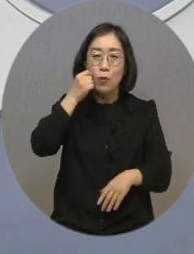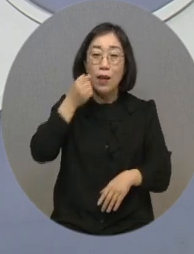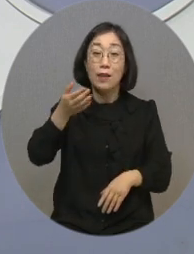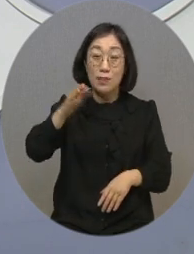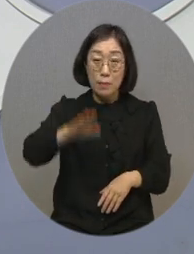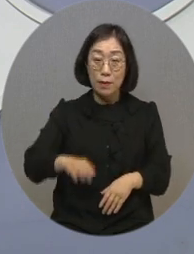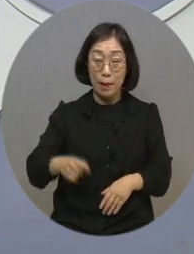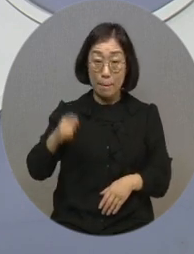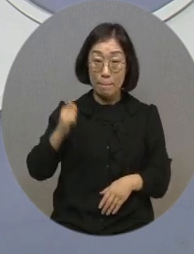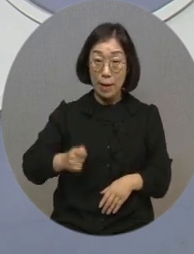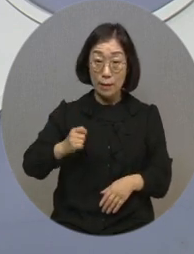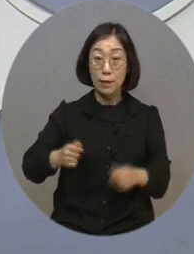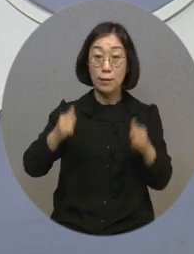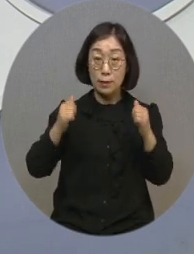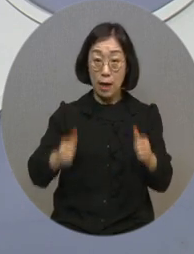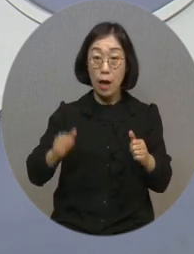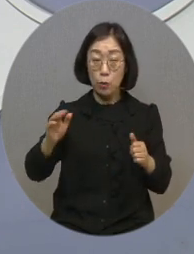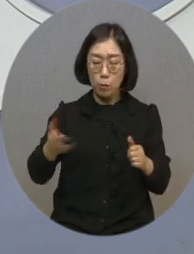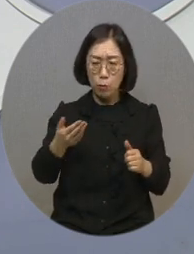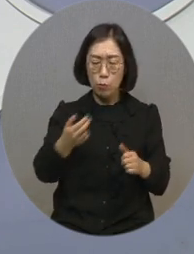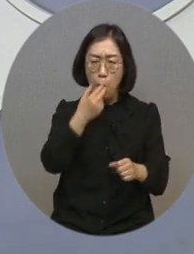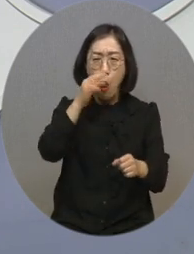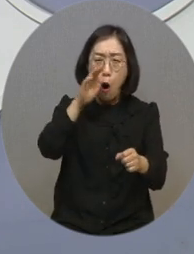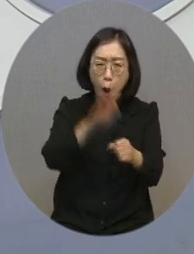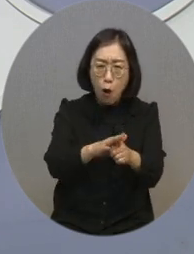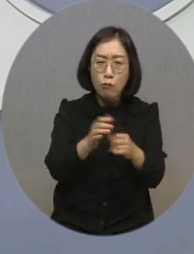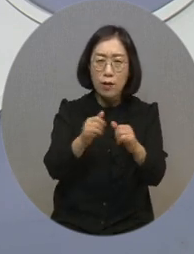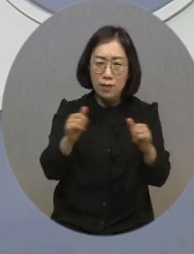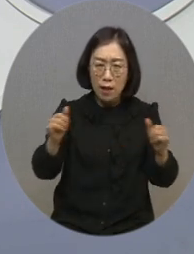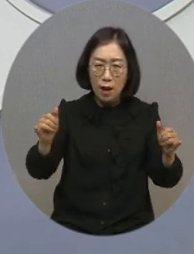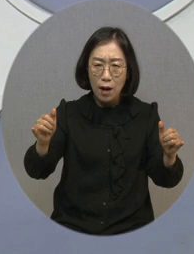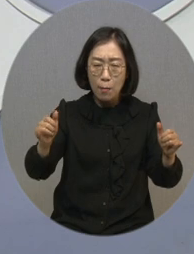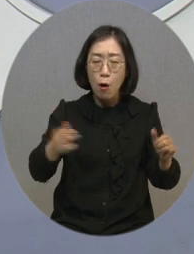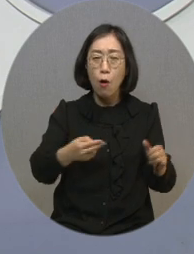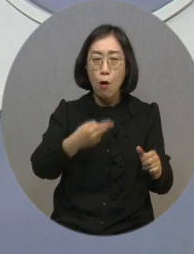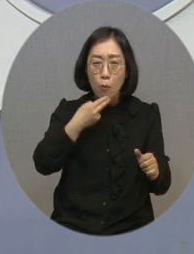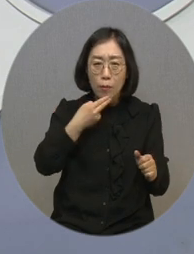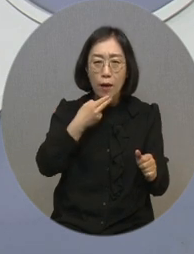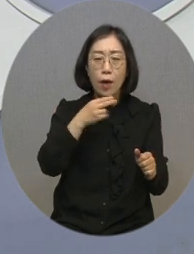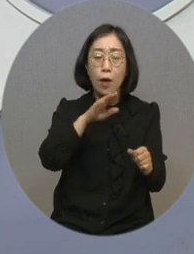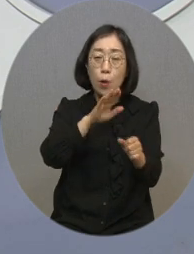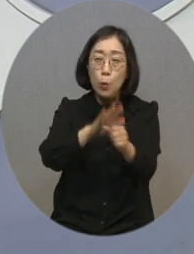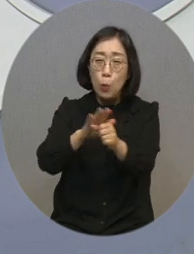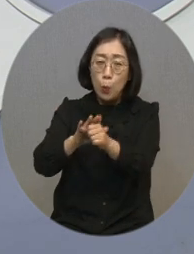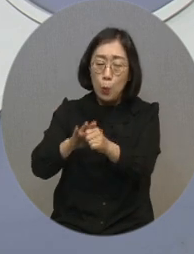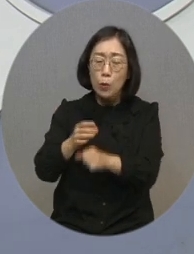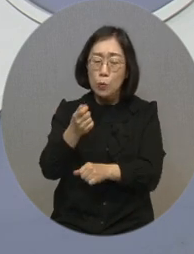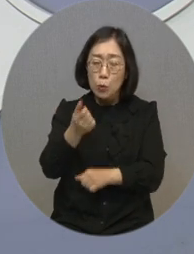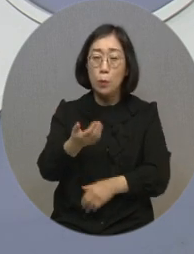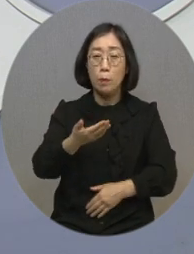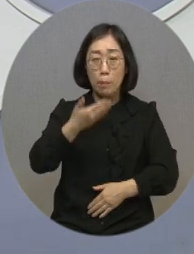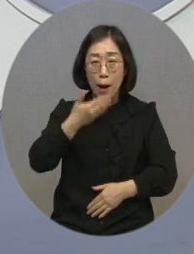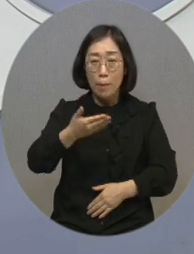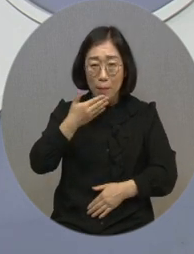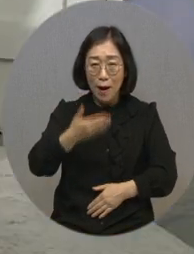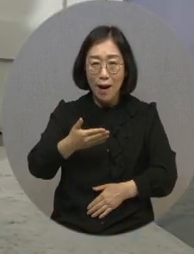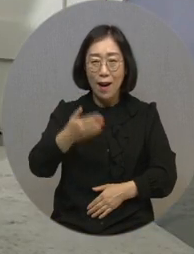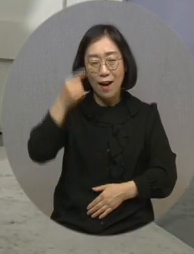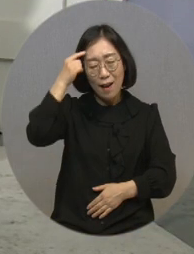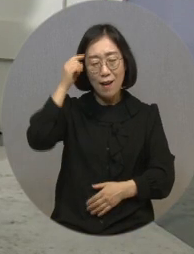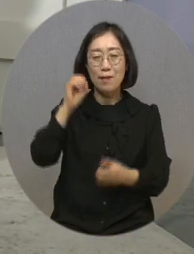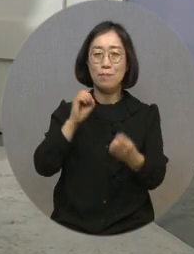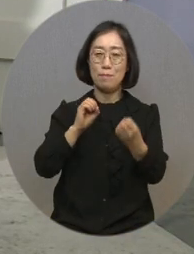되면은 더 억울한 처지에는 만들지 않을 수 있는 그런 위치에 있지 않을까. 이제 이런 말을 했던 기억이 났습니다. 이제 그걸